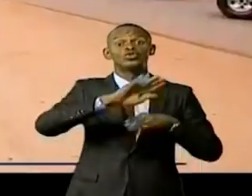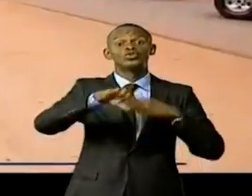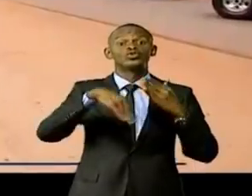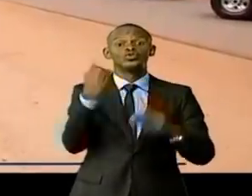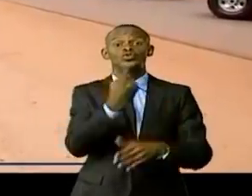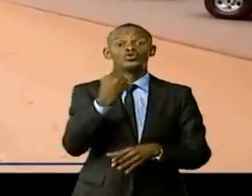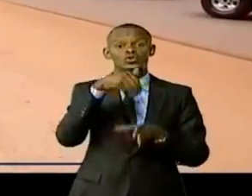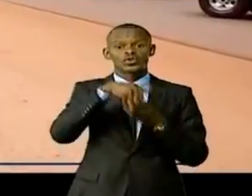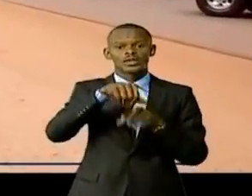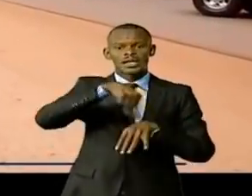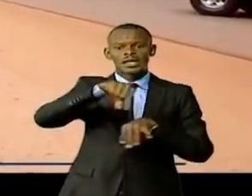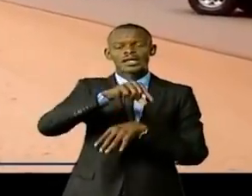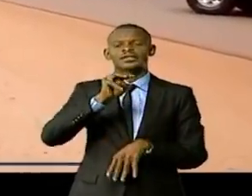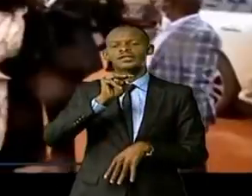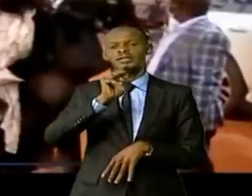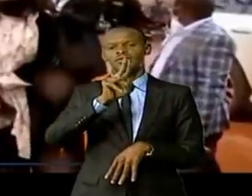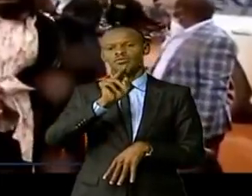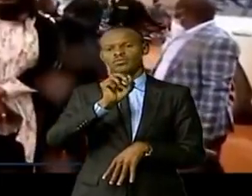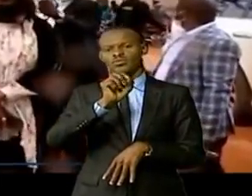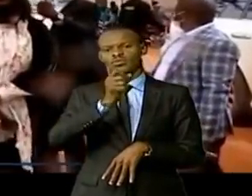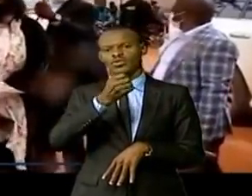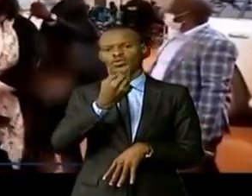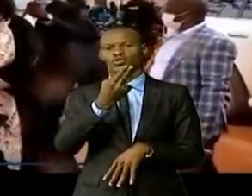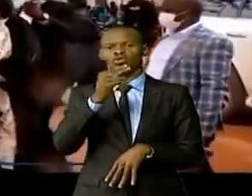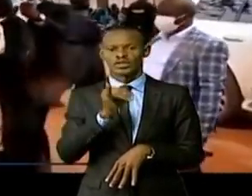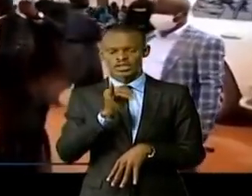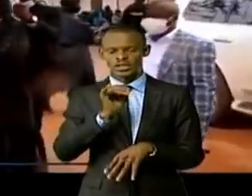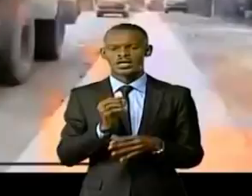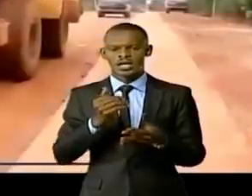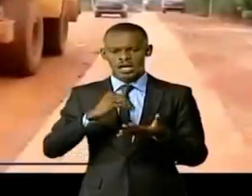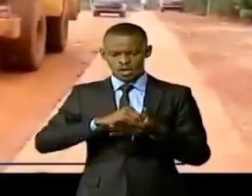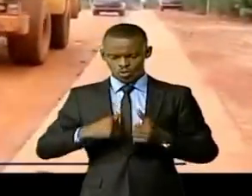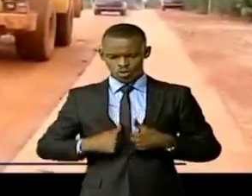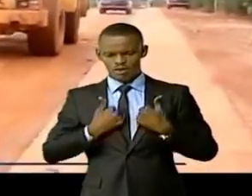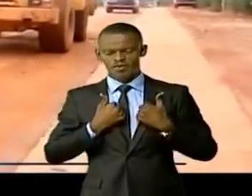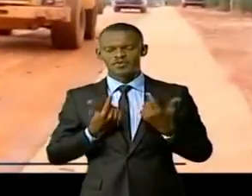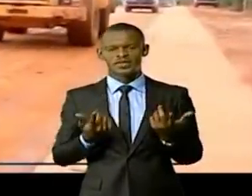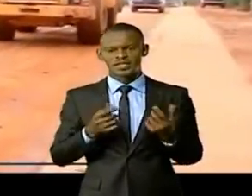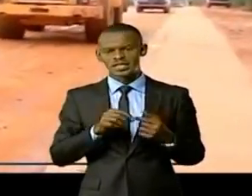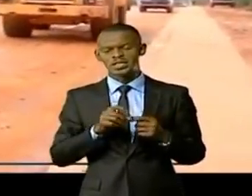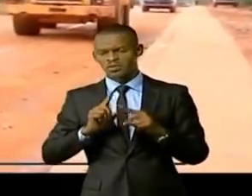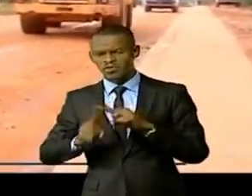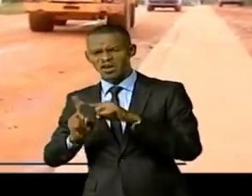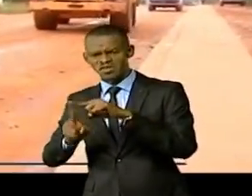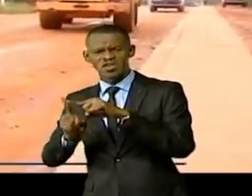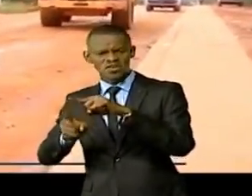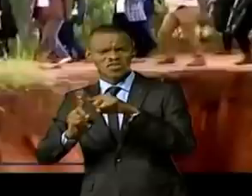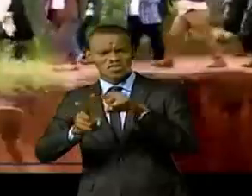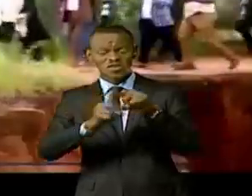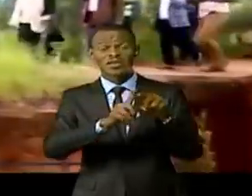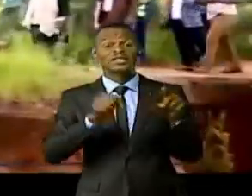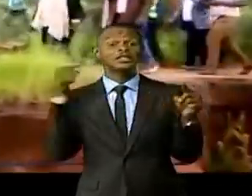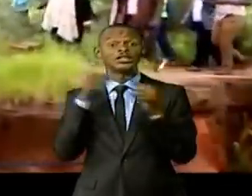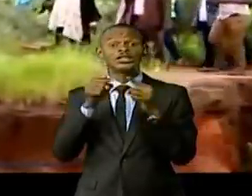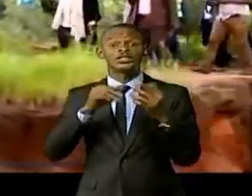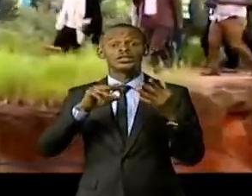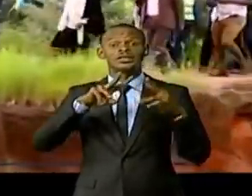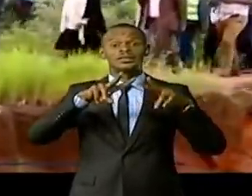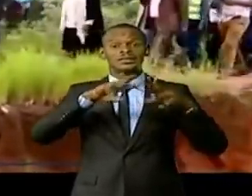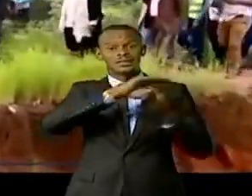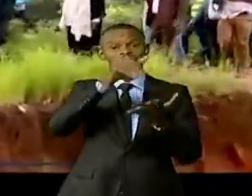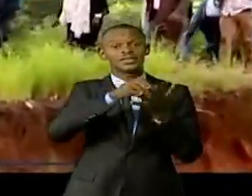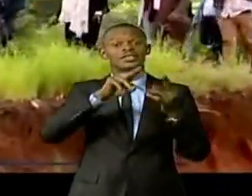Kabila qui subit un élargissement pour chuter par les avenues Djougou et Depin au centre-ville de Kolwezi. Après, Madame